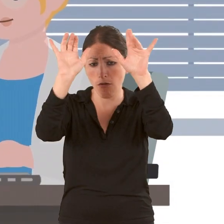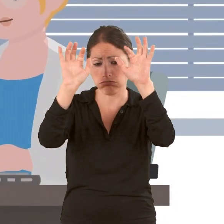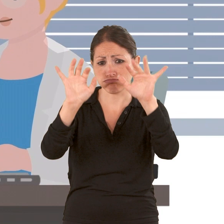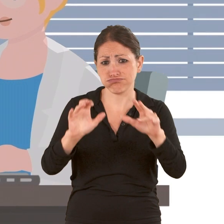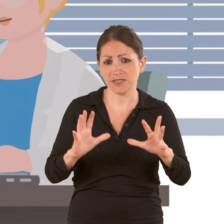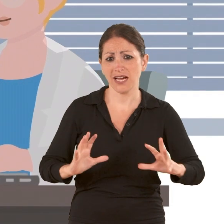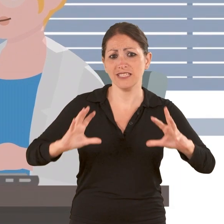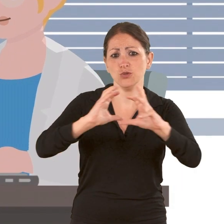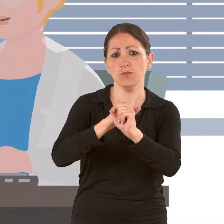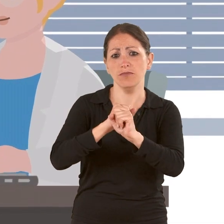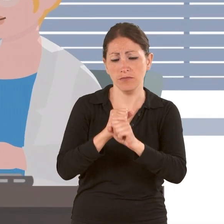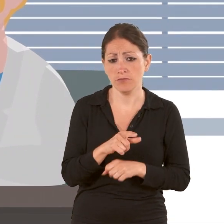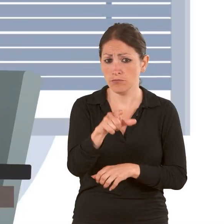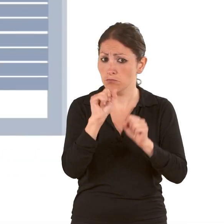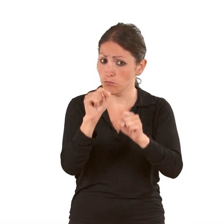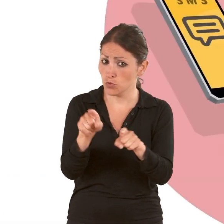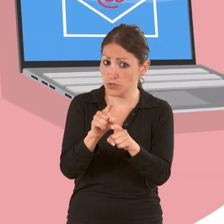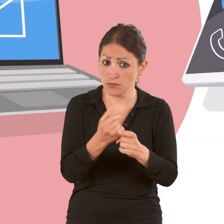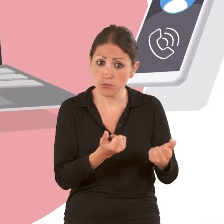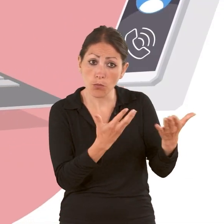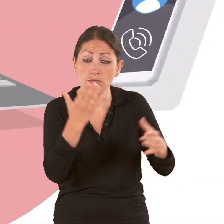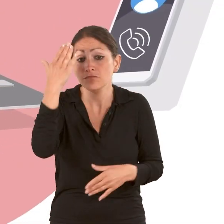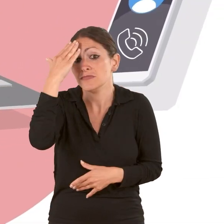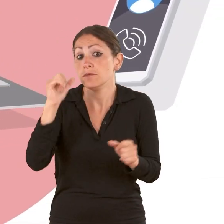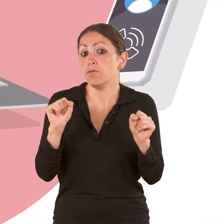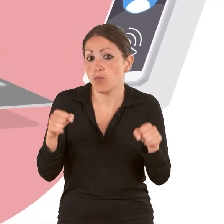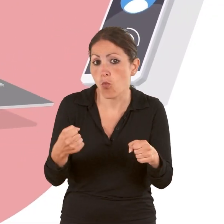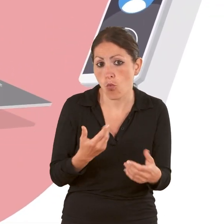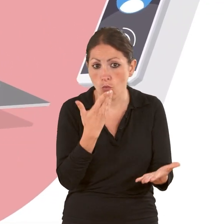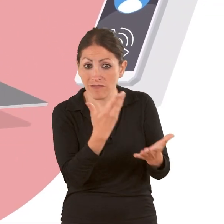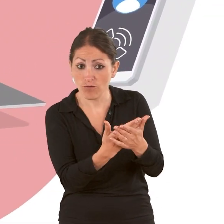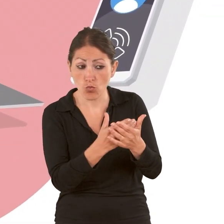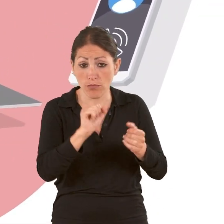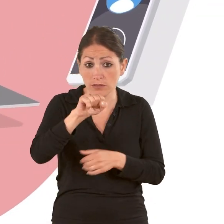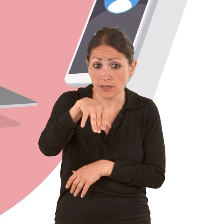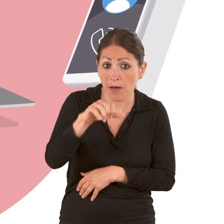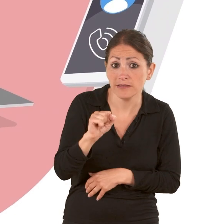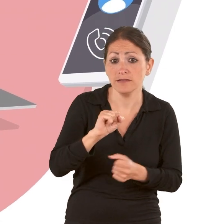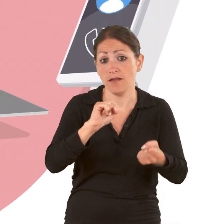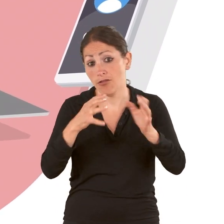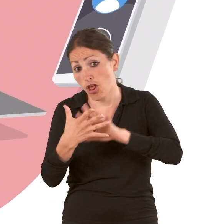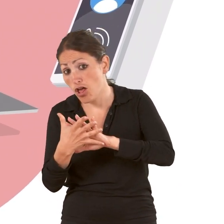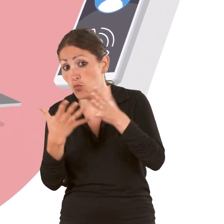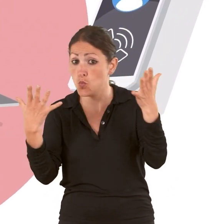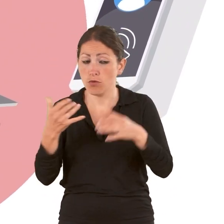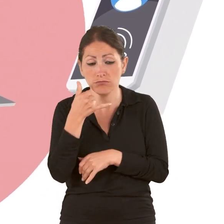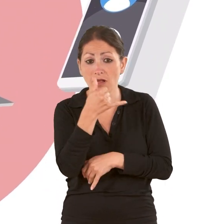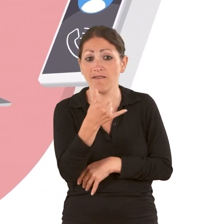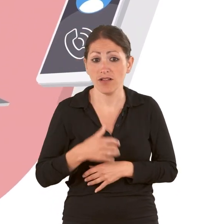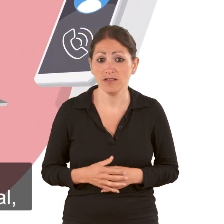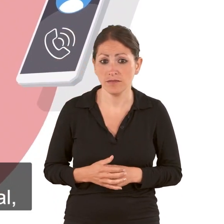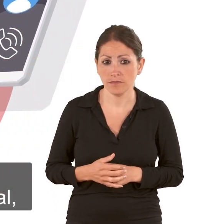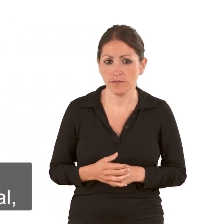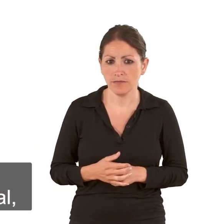une transcription écrite des résultats. Enfin, proposez, si c'est possible, les prises de rendez-vous par SMS, par Internet ou